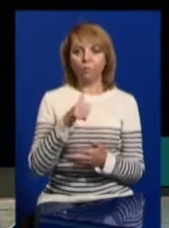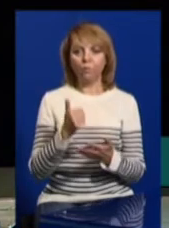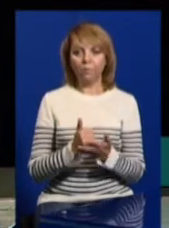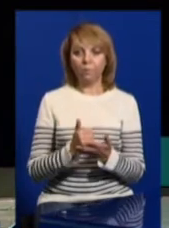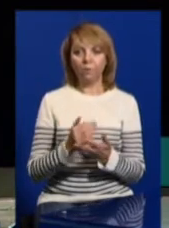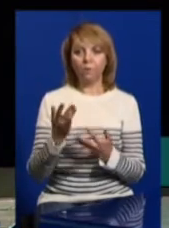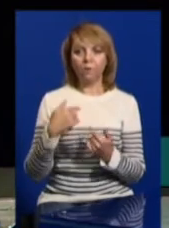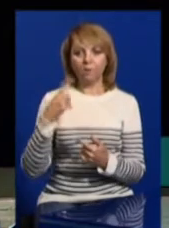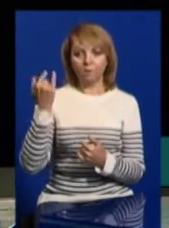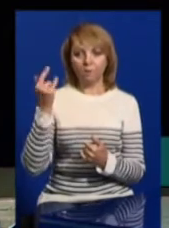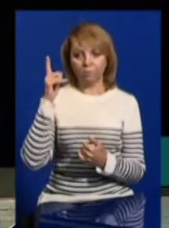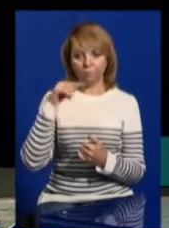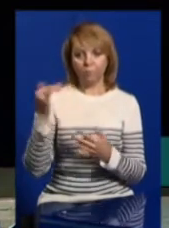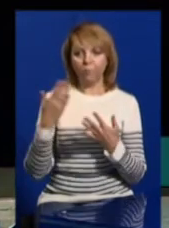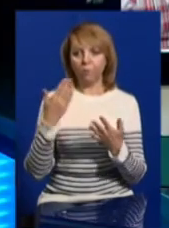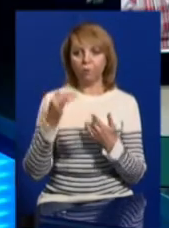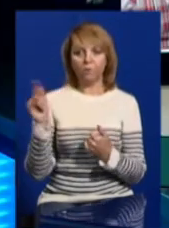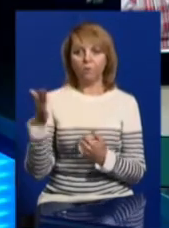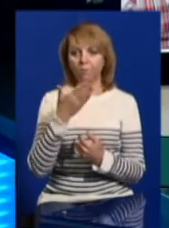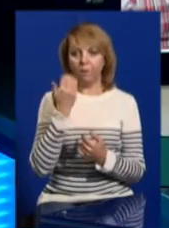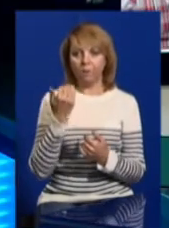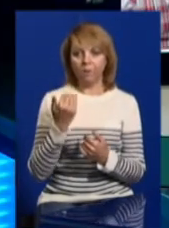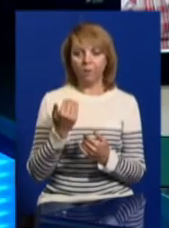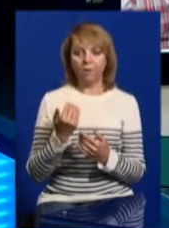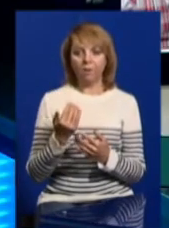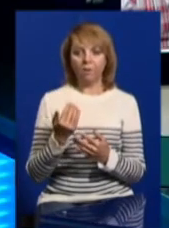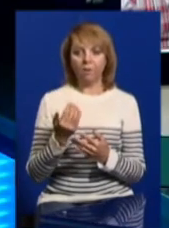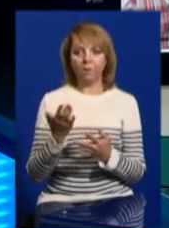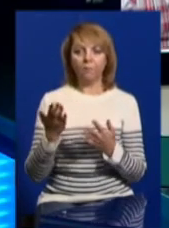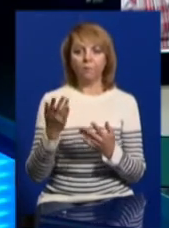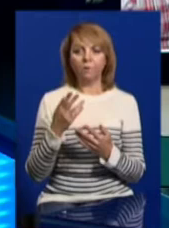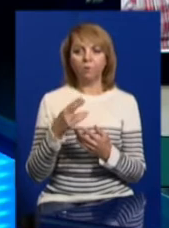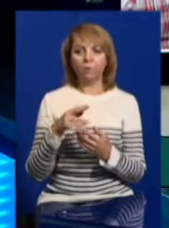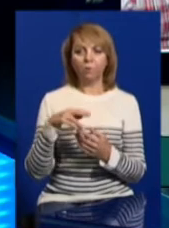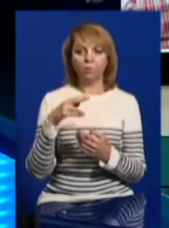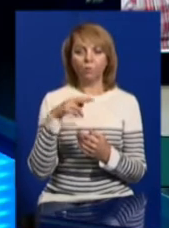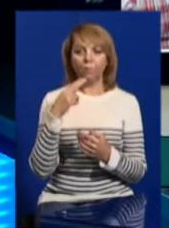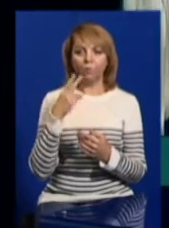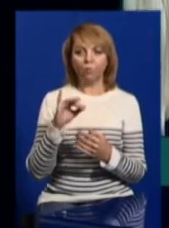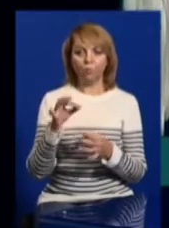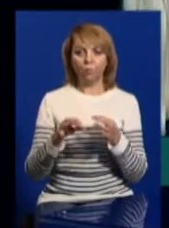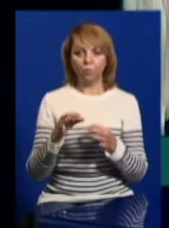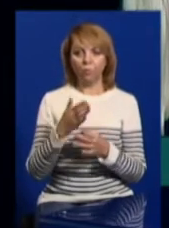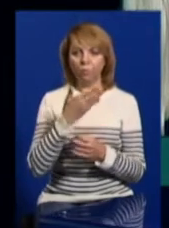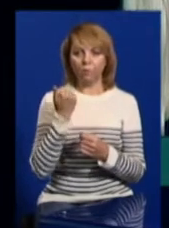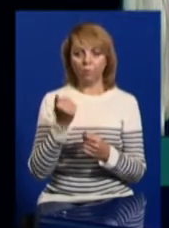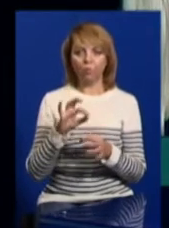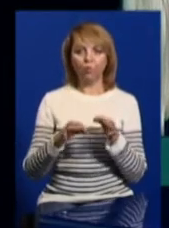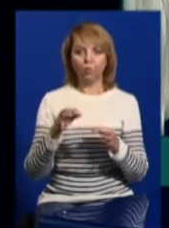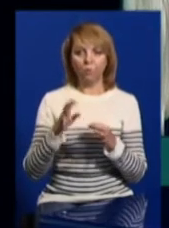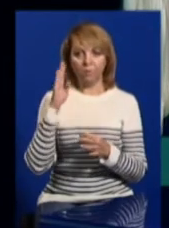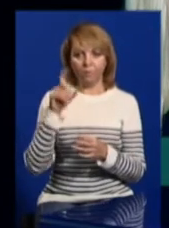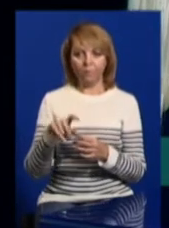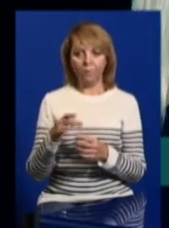них, наскільки я зараз з ними спілку, у них немає істотних або якихось зауважень до судді. Бо